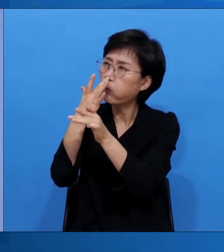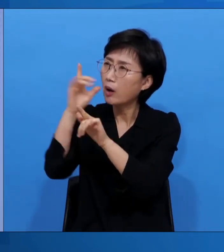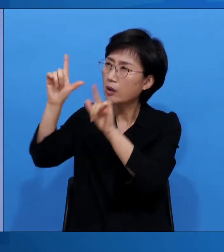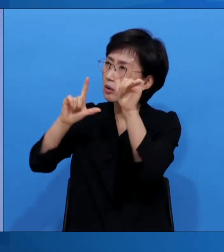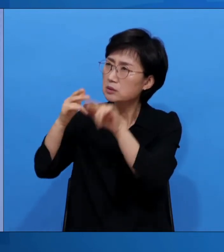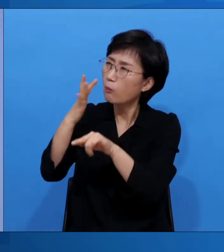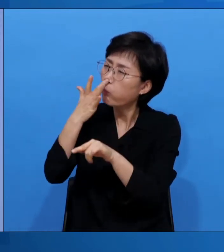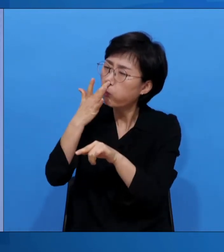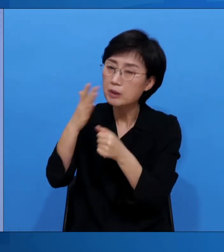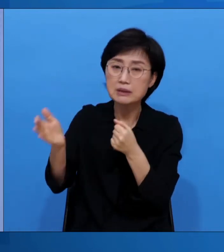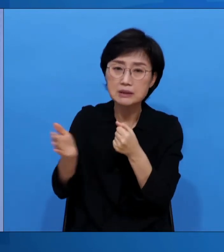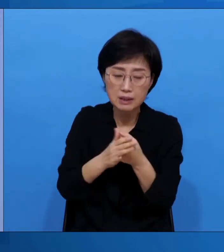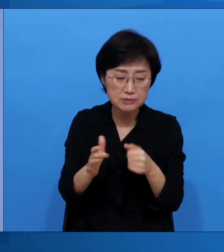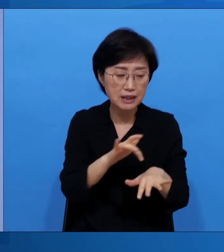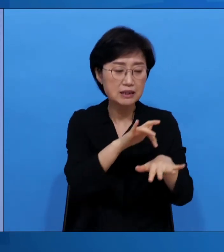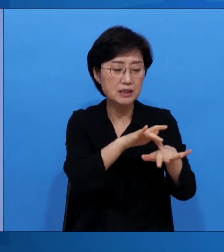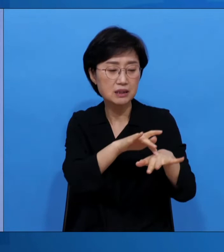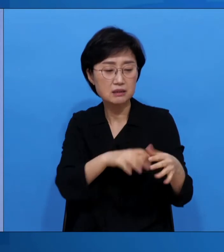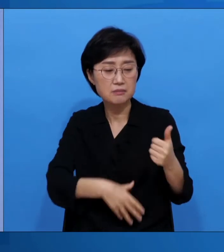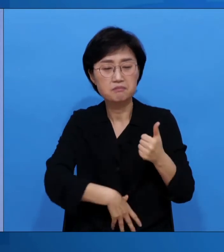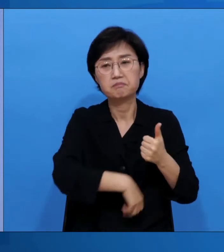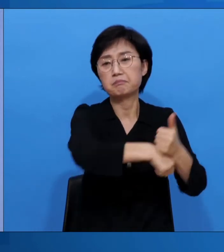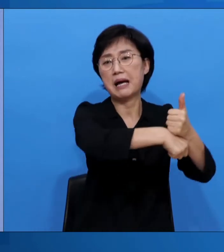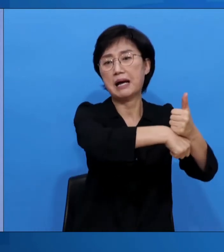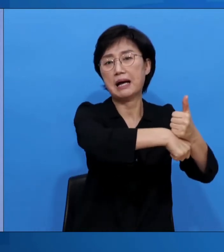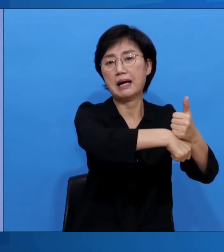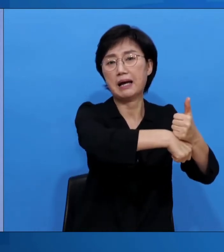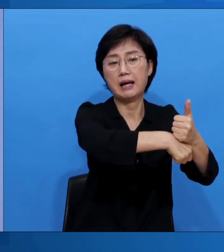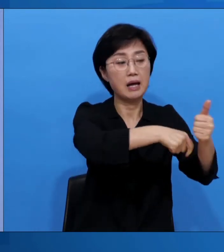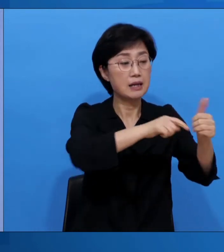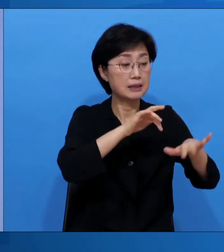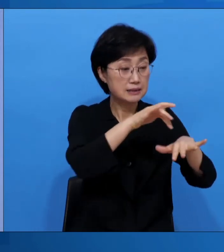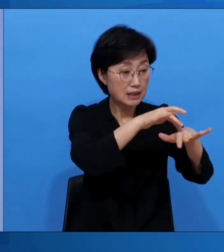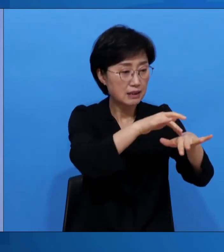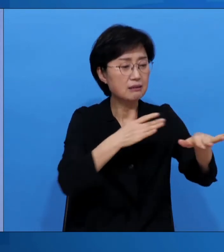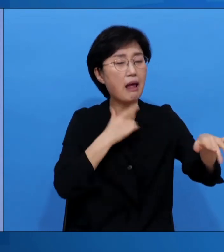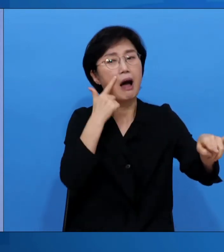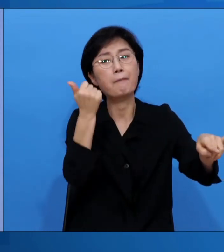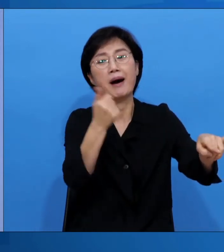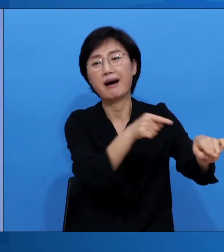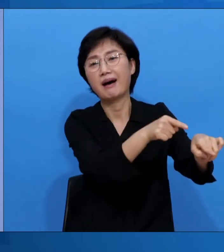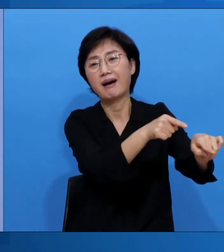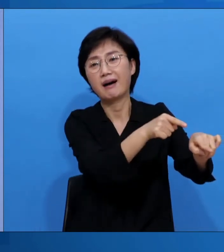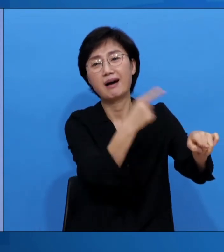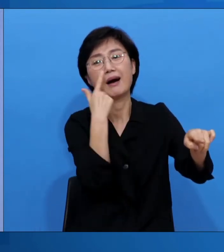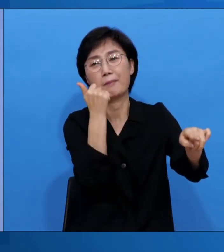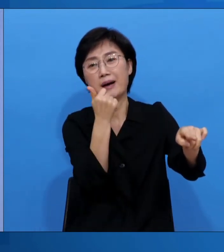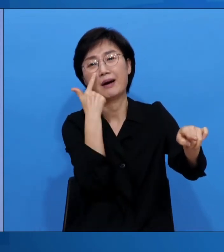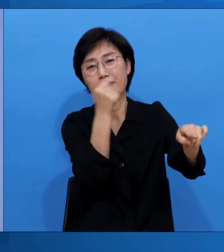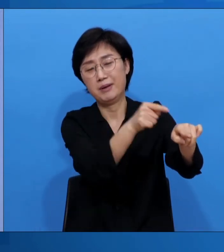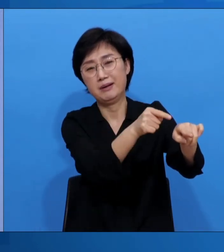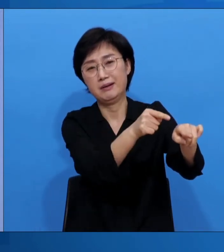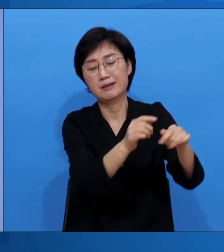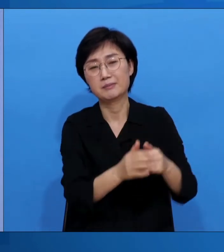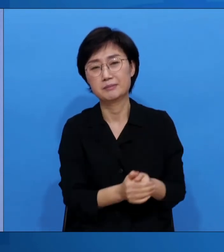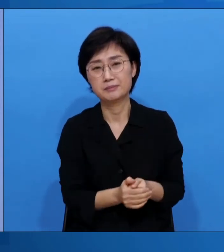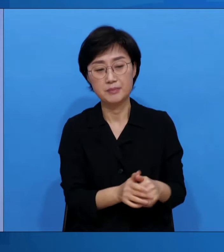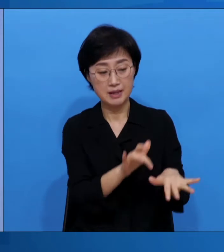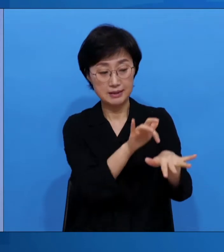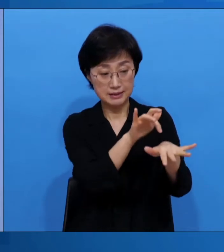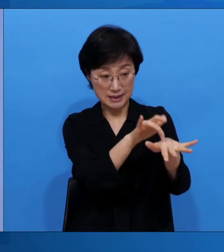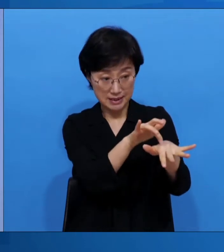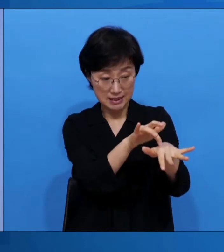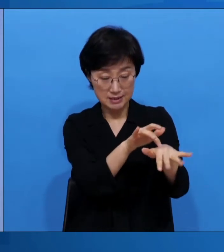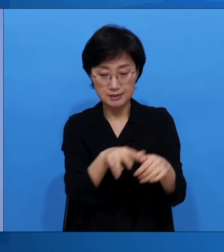이렇게. John chapter 8:44, they have completely been seized by the hands of Satan, their father, the devil. 이 사단이 말이요, 창세기 3장에 있는